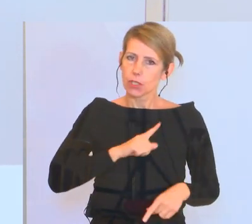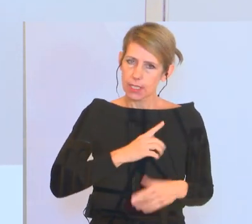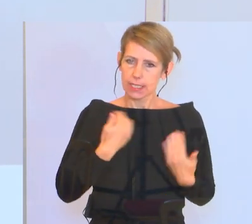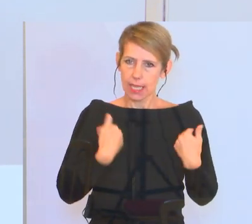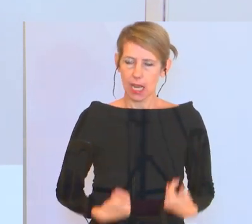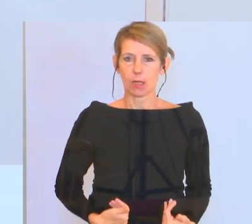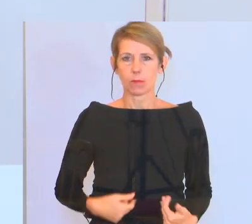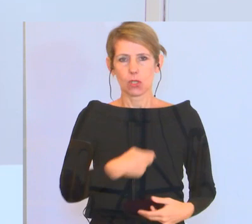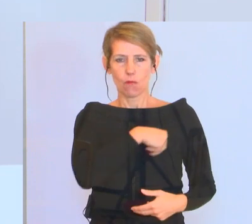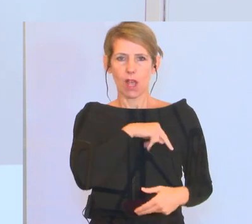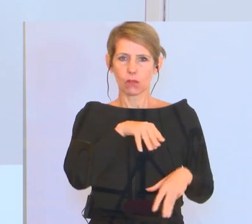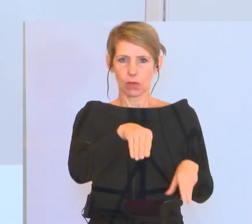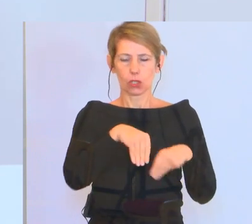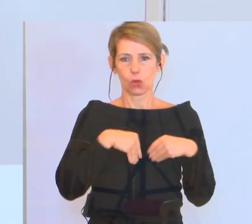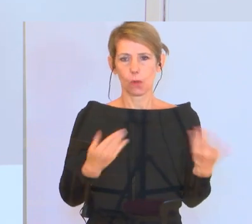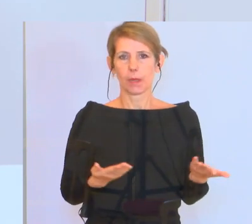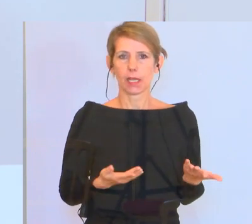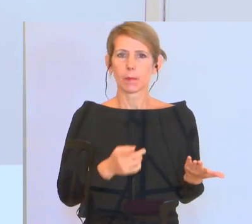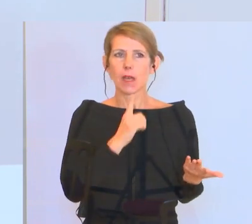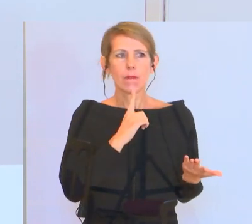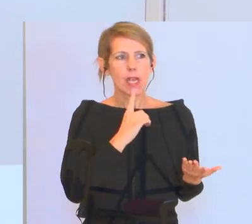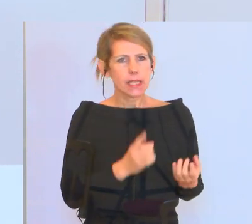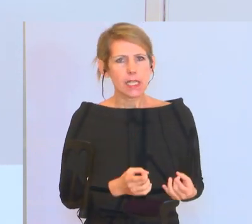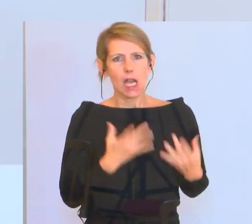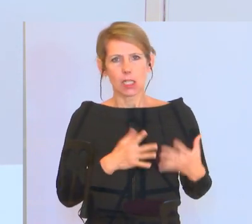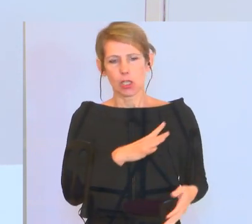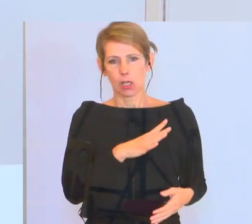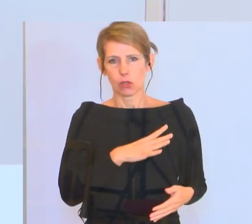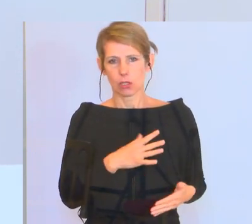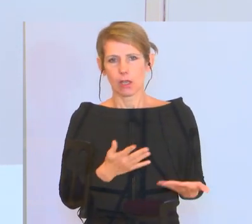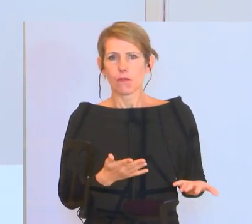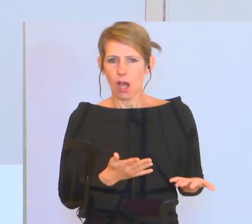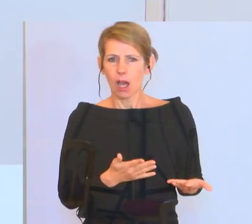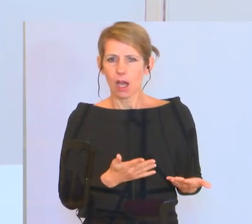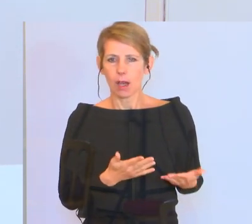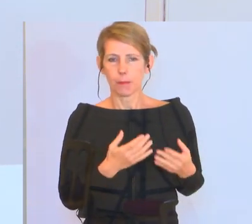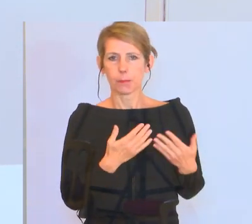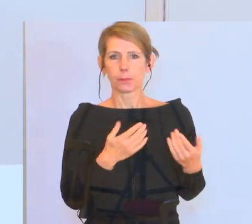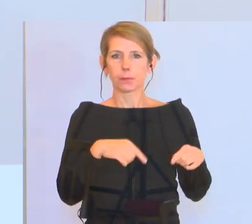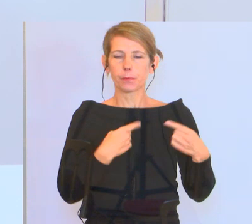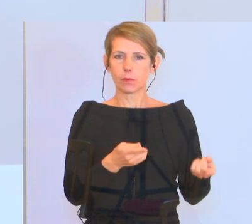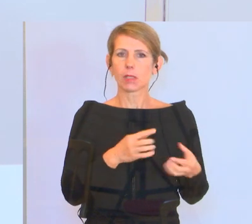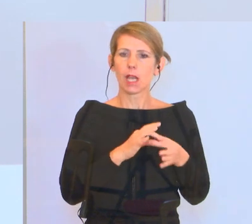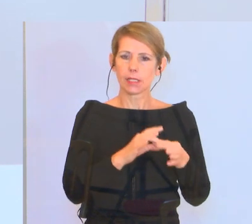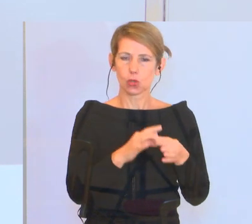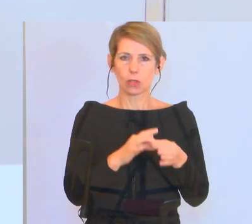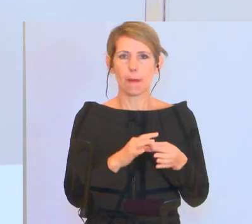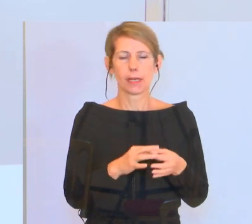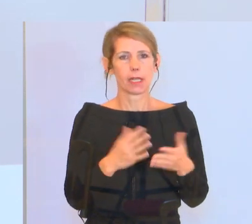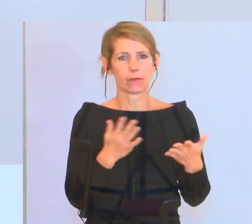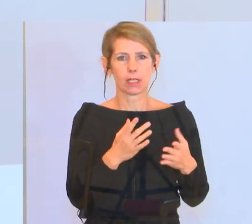zu übernehmen, zu schauen, dass man sich möglichst wenig ansteckt, denn das hängt natürlich ganz, ganz stark